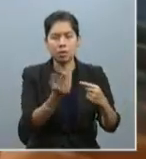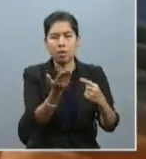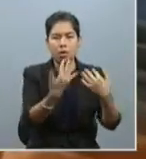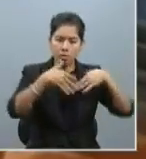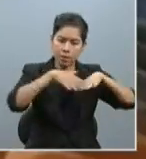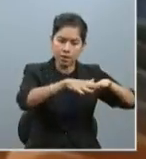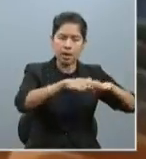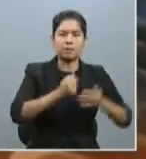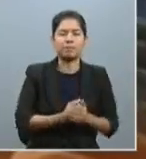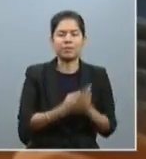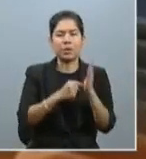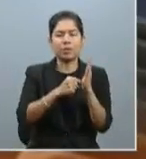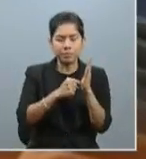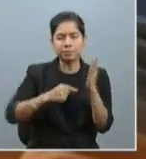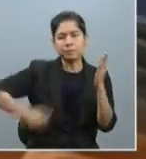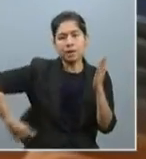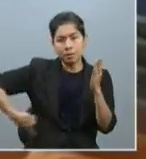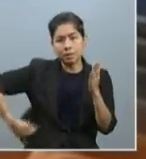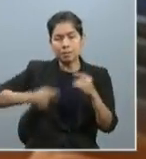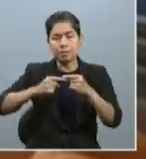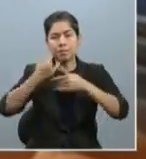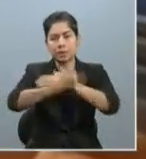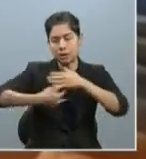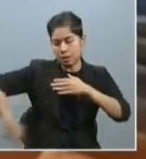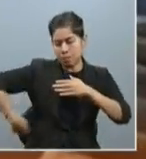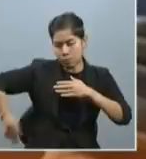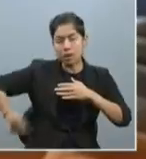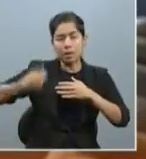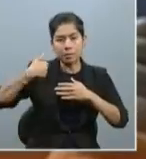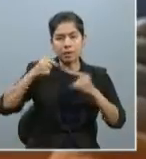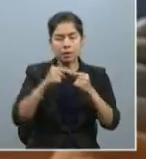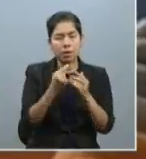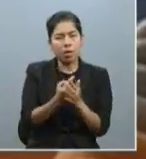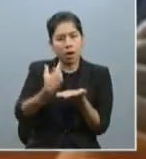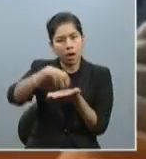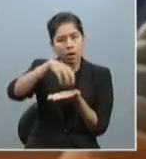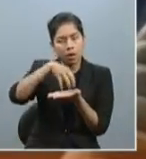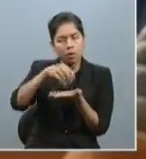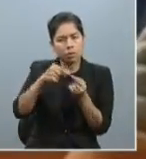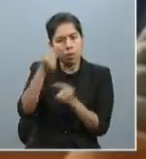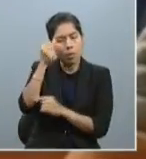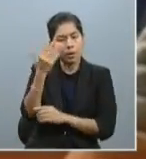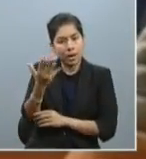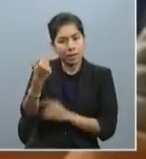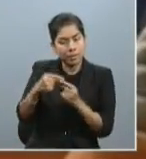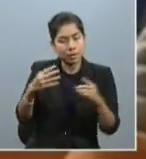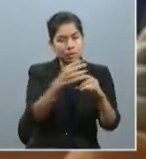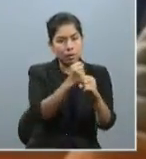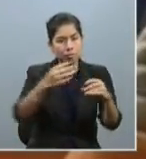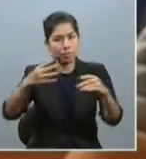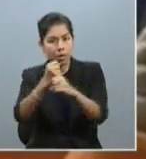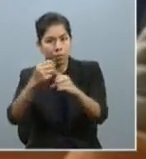ยทูตตำรวจของกองการต่างประเทศที่กัมพูชารายงานเข้ามาทุก5วันการรายงานครั้งล่าสุดก็ไม่พบว่านางสาวยิ่งลักษณ์เข้า